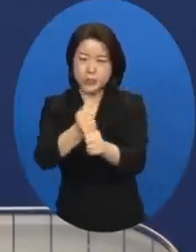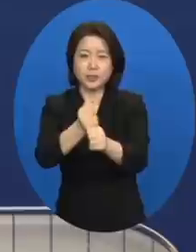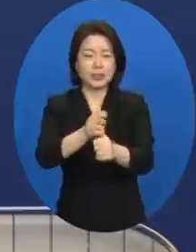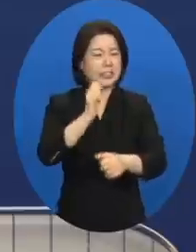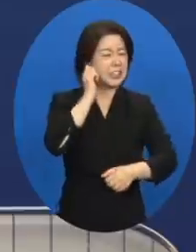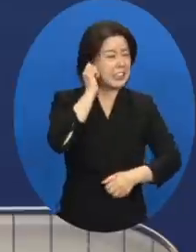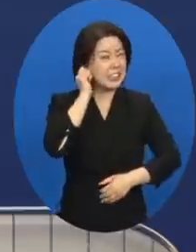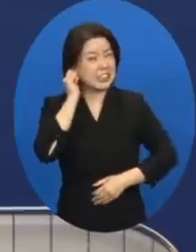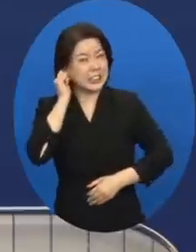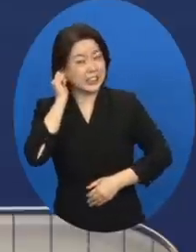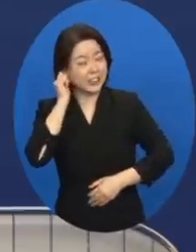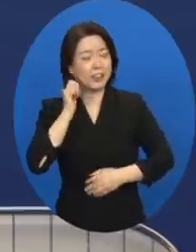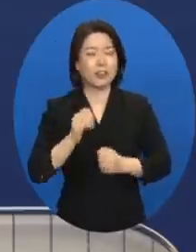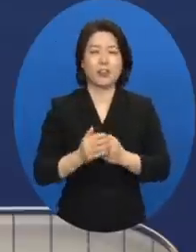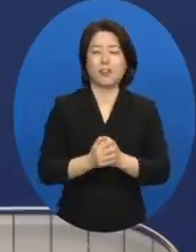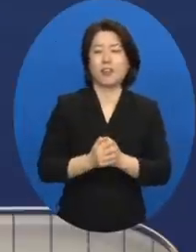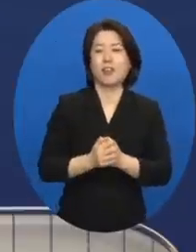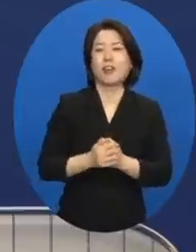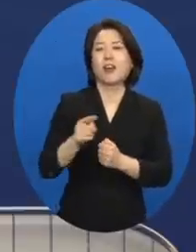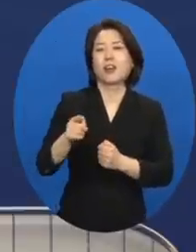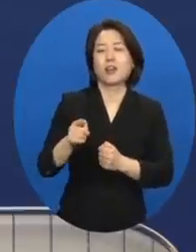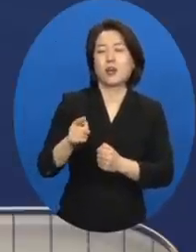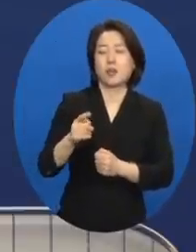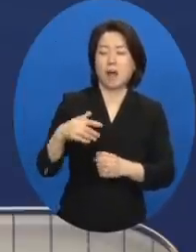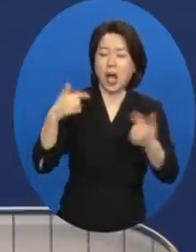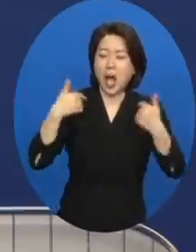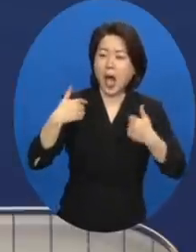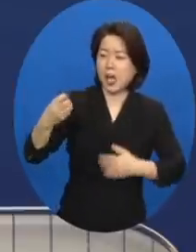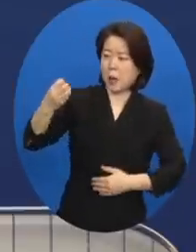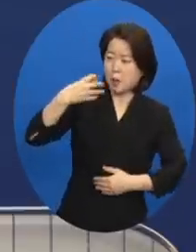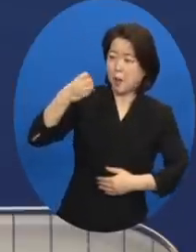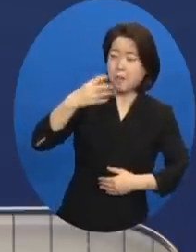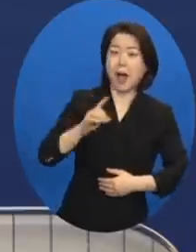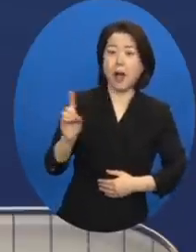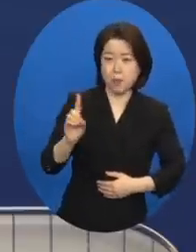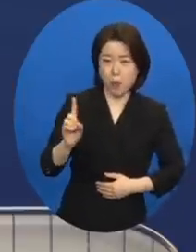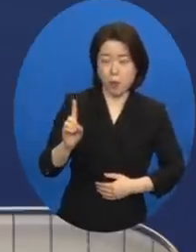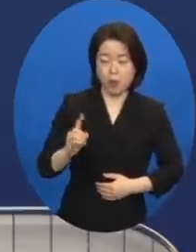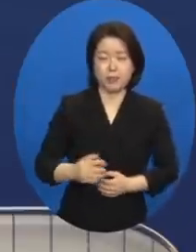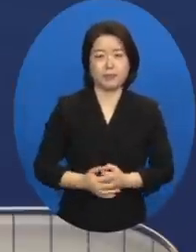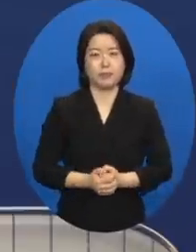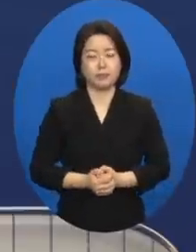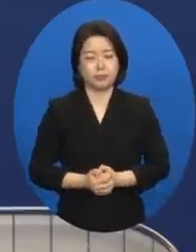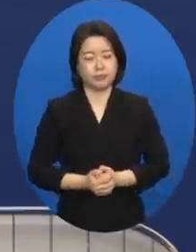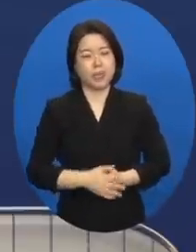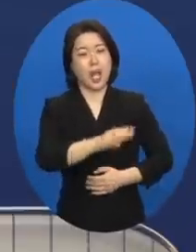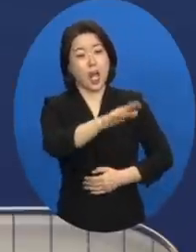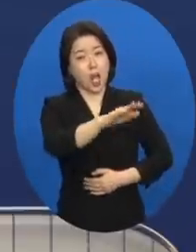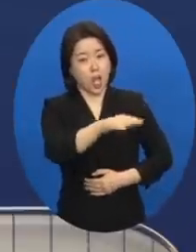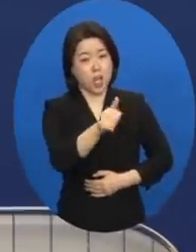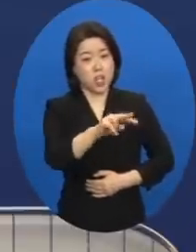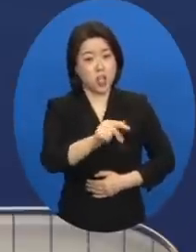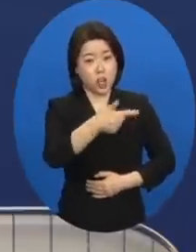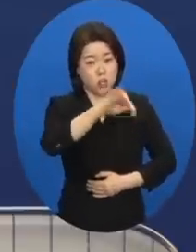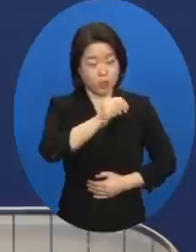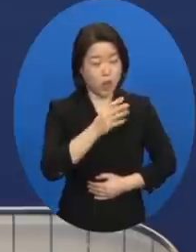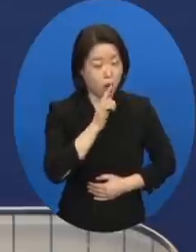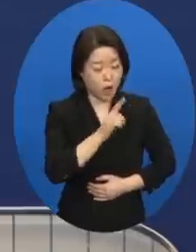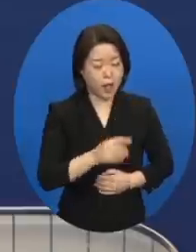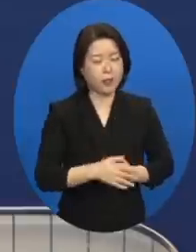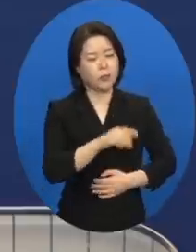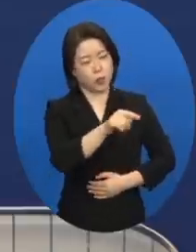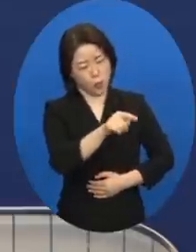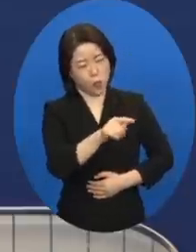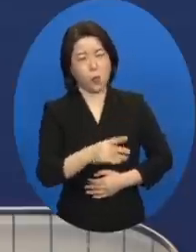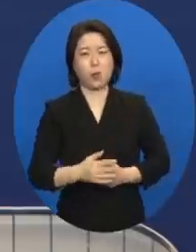늘 하셨던 이야기가 뭐냐면 이거였어. 현철아, 너